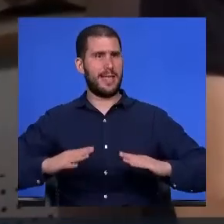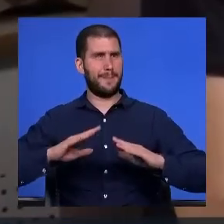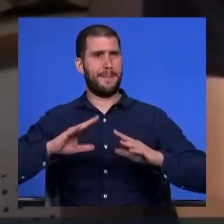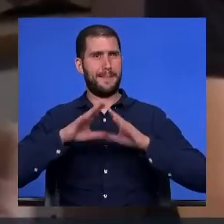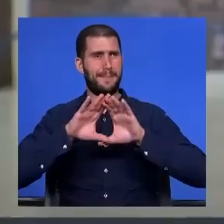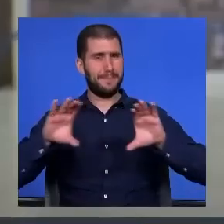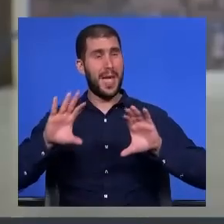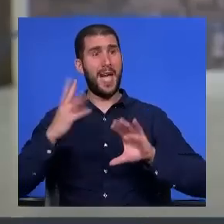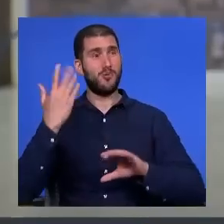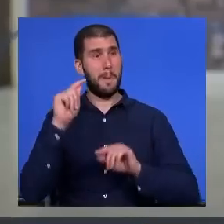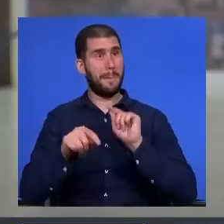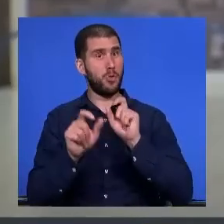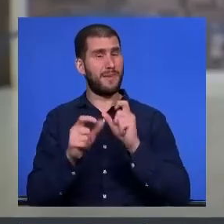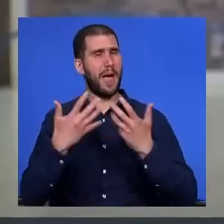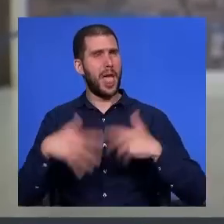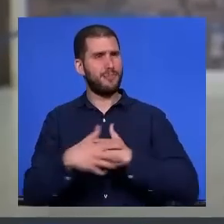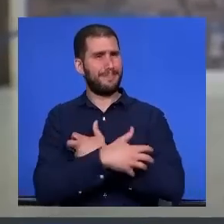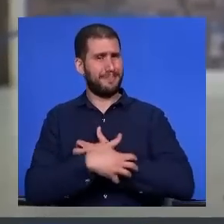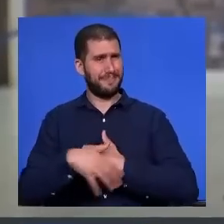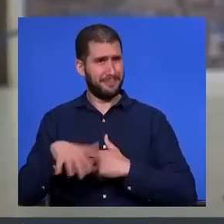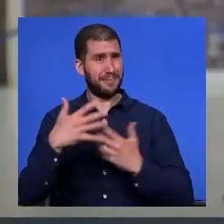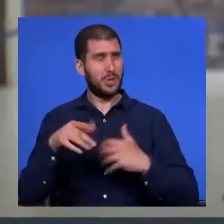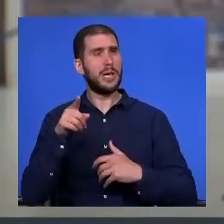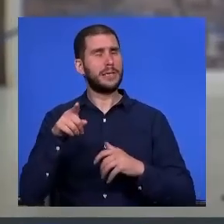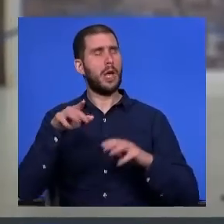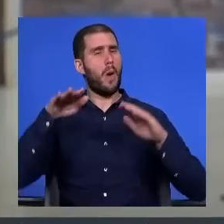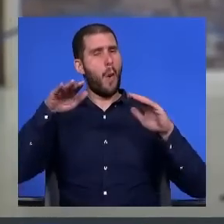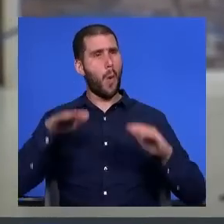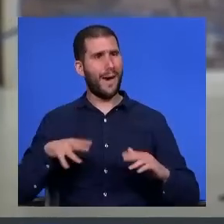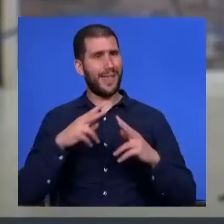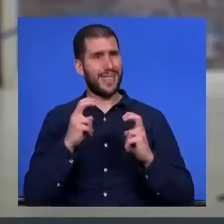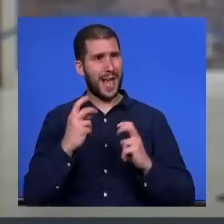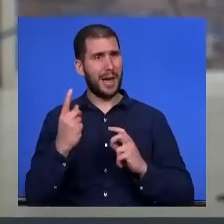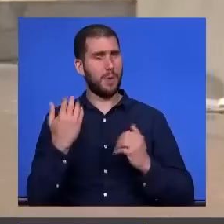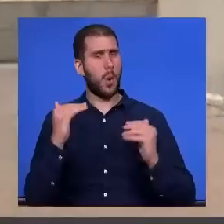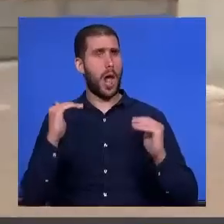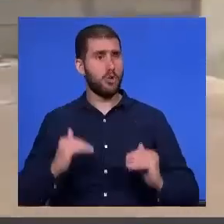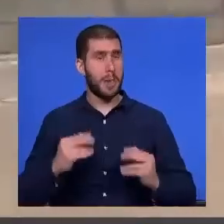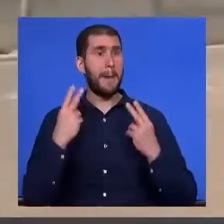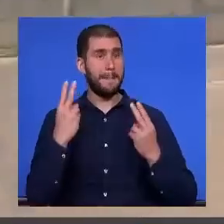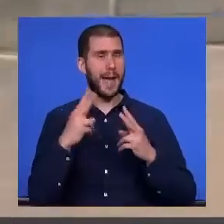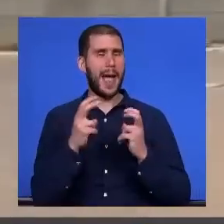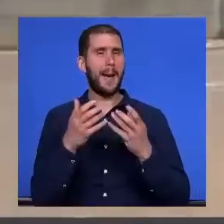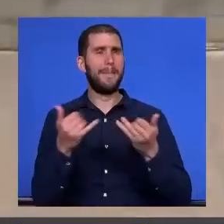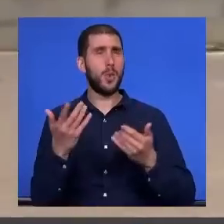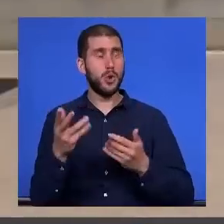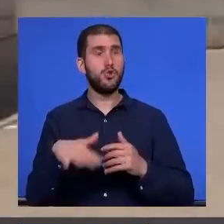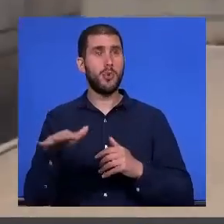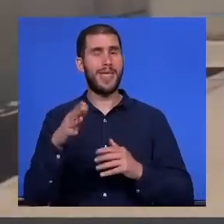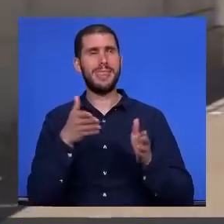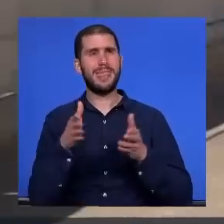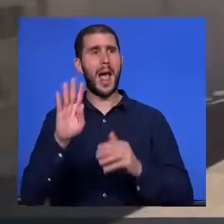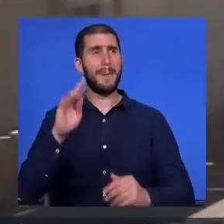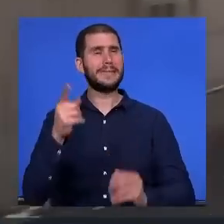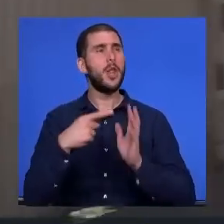איפה שבאו התושבים החלשים והמוחלשים, זה הוריד את הערים שממילא היו יותר חלשות, בעיקר ערי הפיתוח. שכונת נחל בקע היא